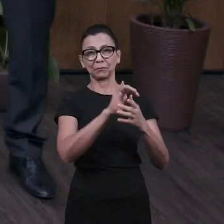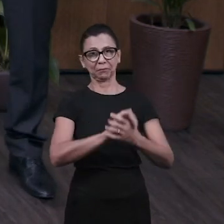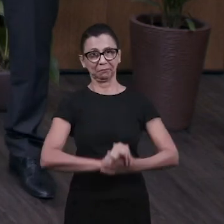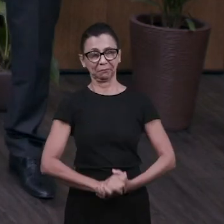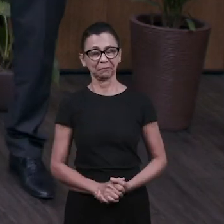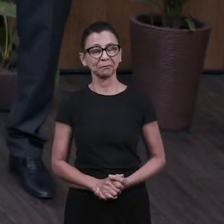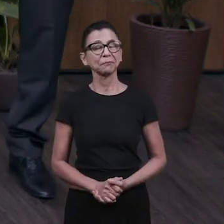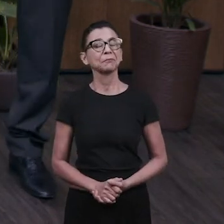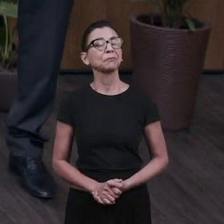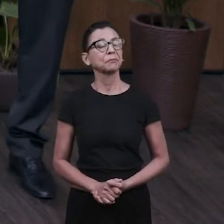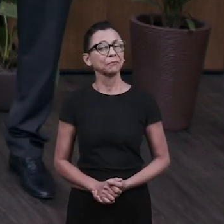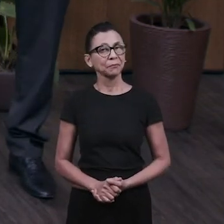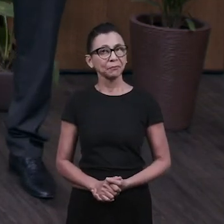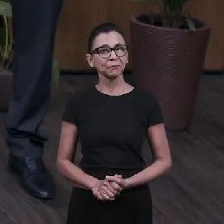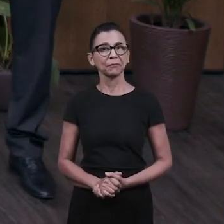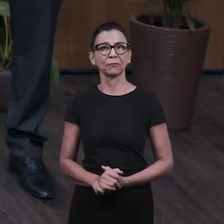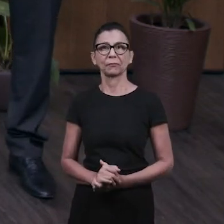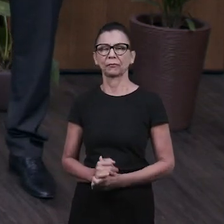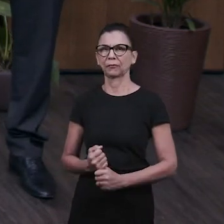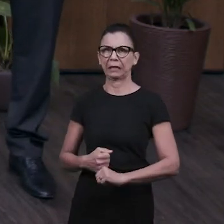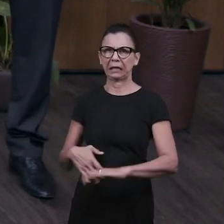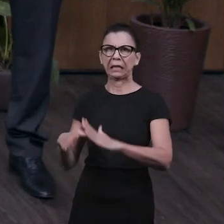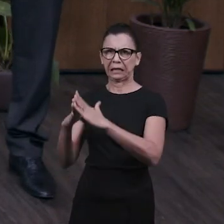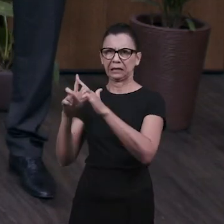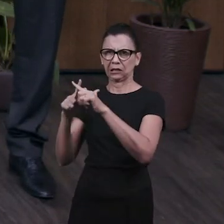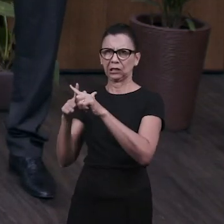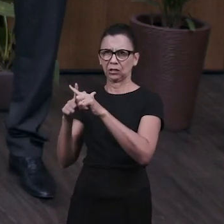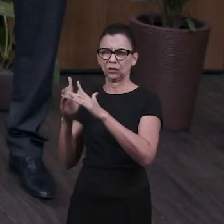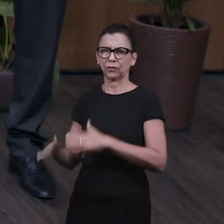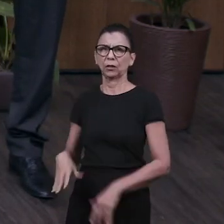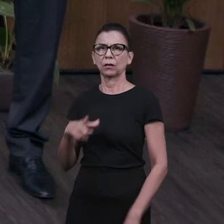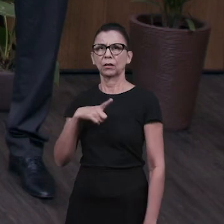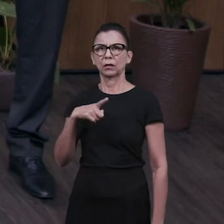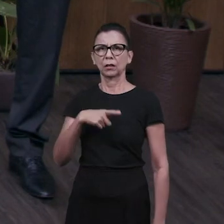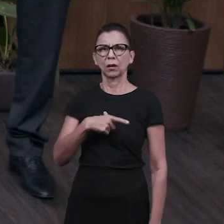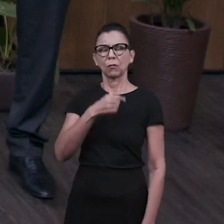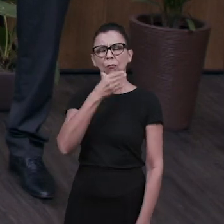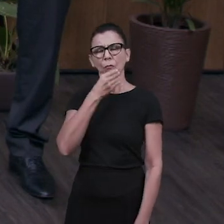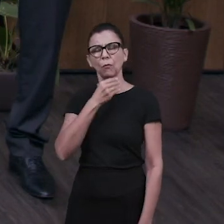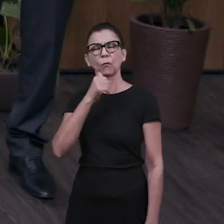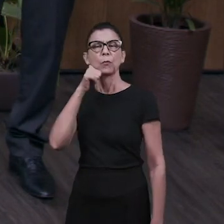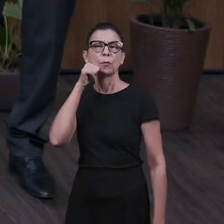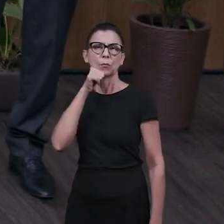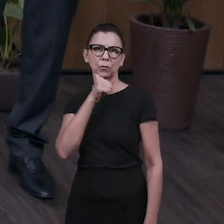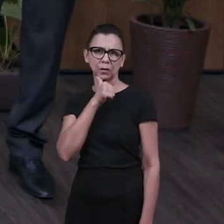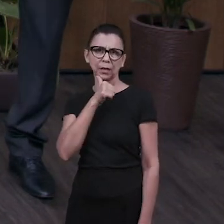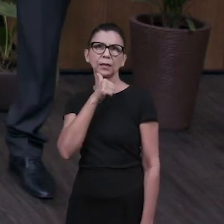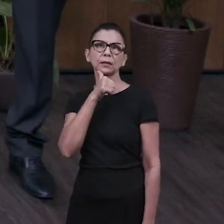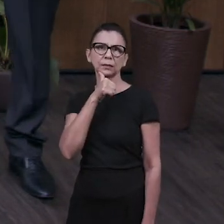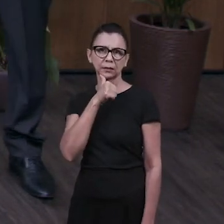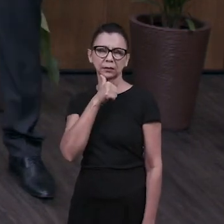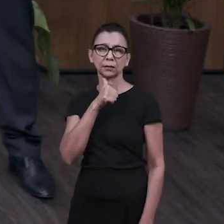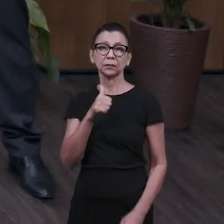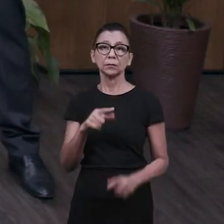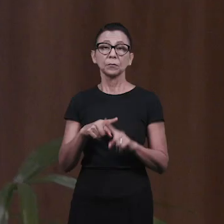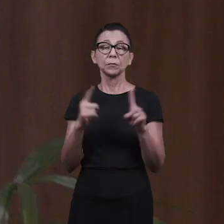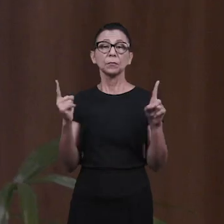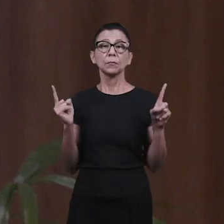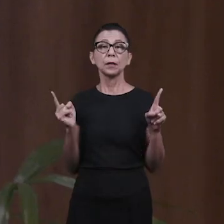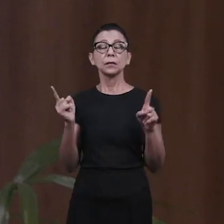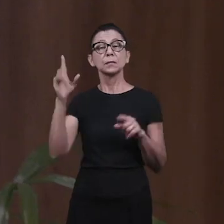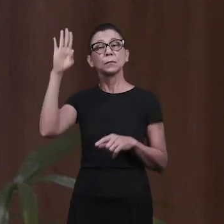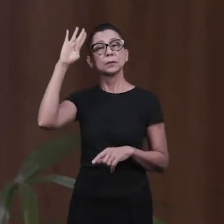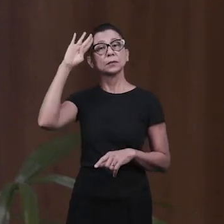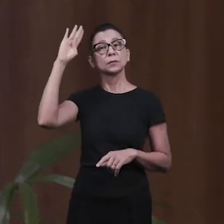fidèle soit composée par des hommes et des femmes, elle est prophétique et spirituellement dans la